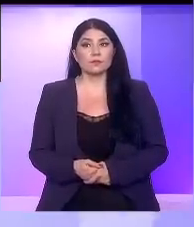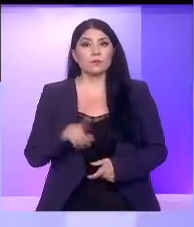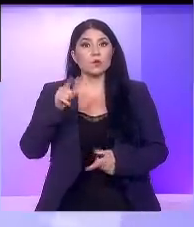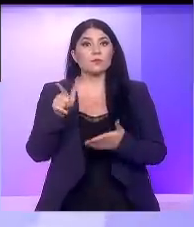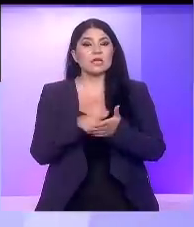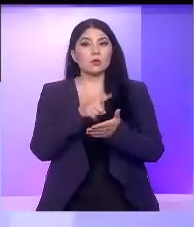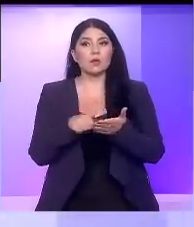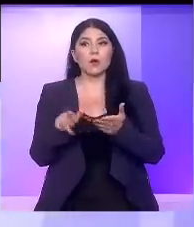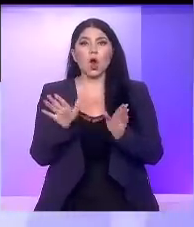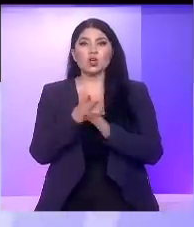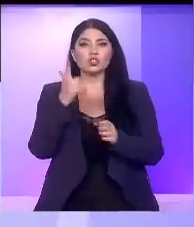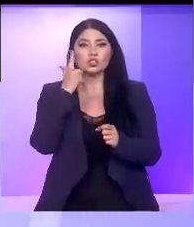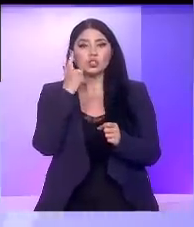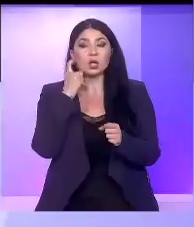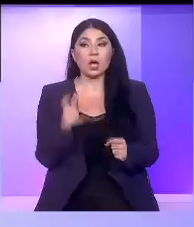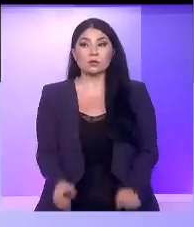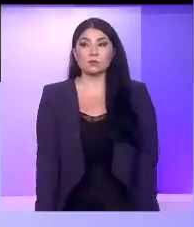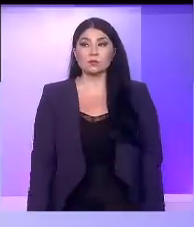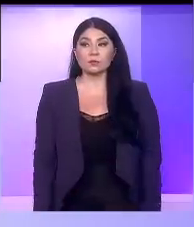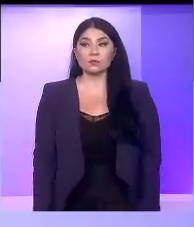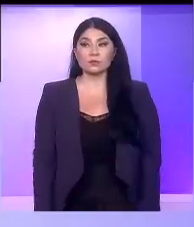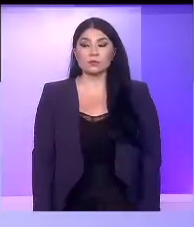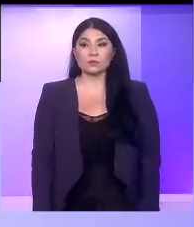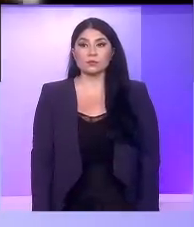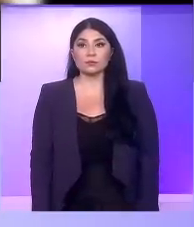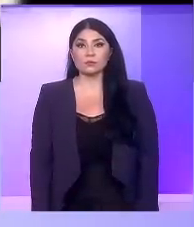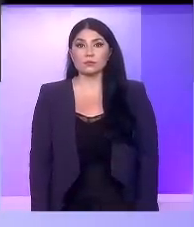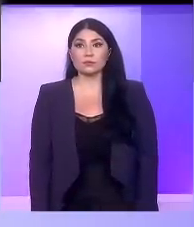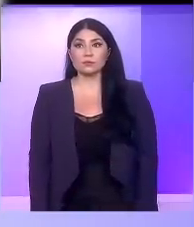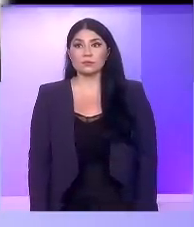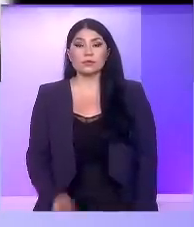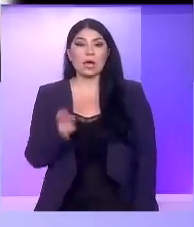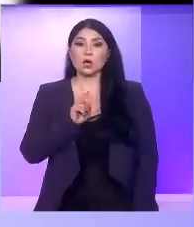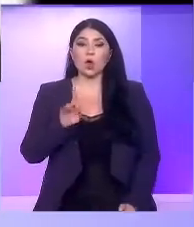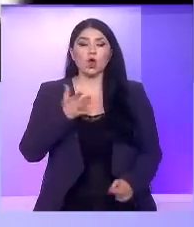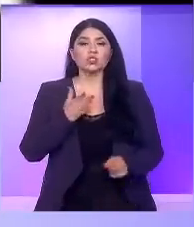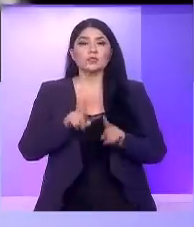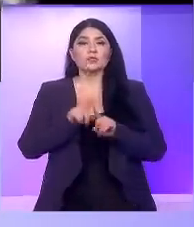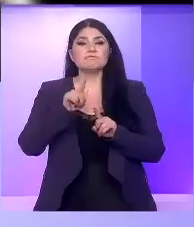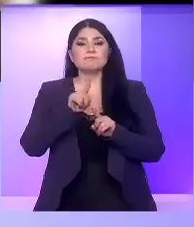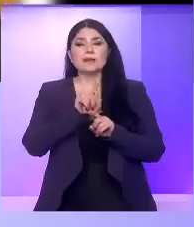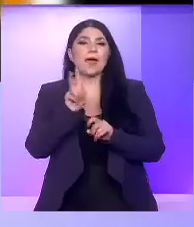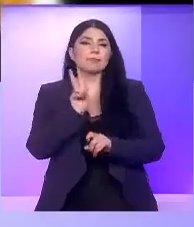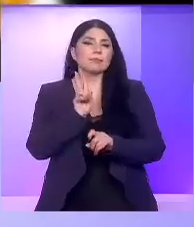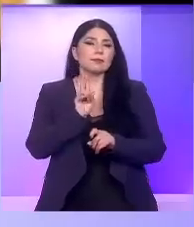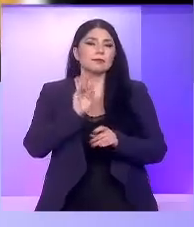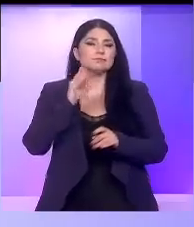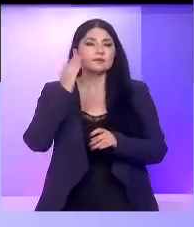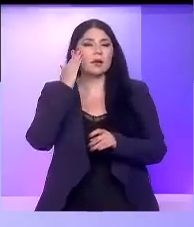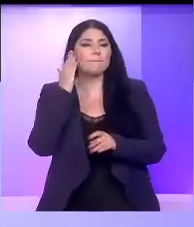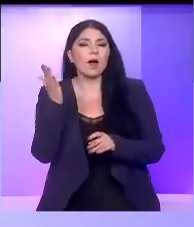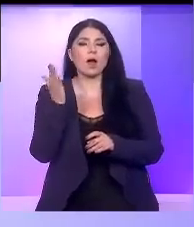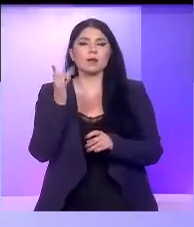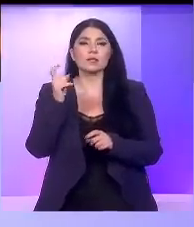anihilăm orice tentativă sau, dacă nu, orice scăpare din punct de vedere militar care ar putea să